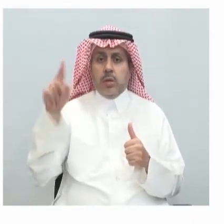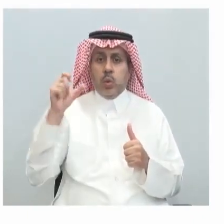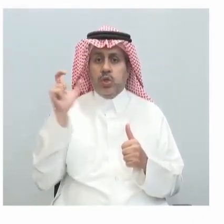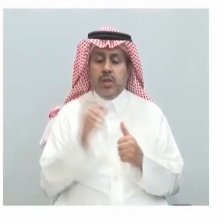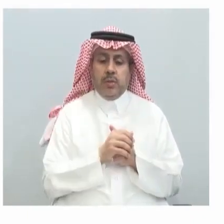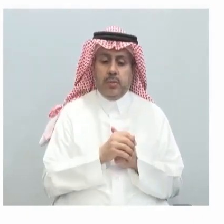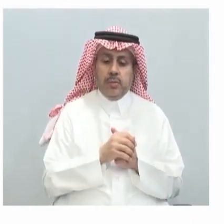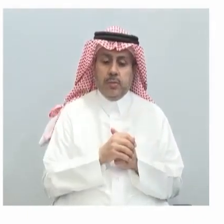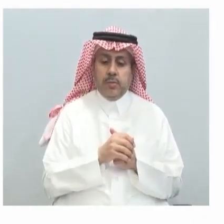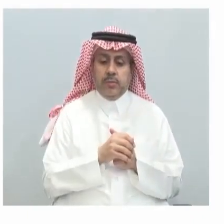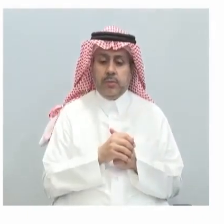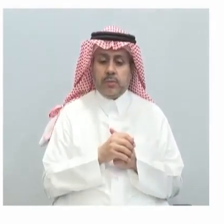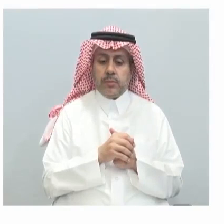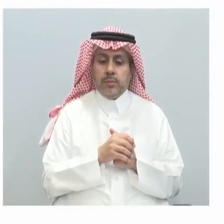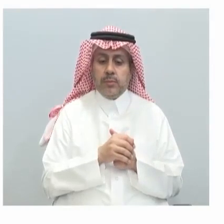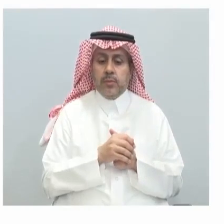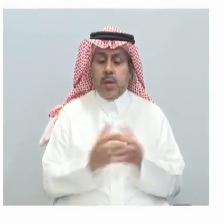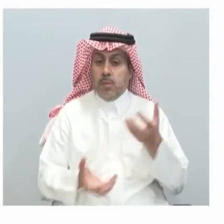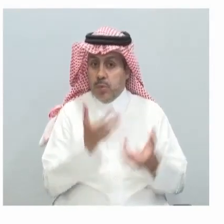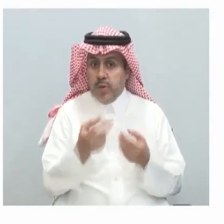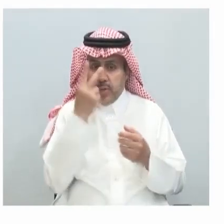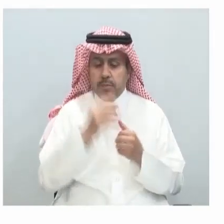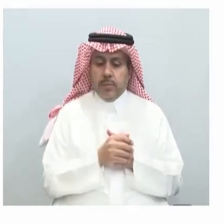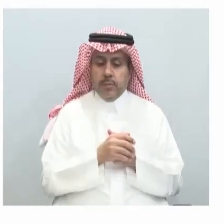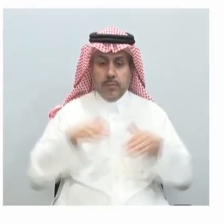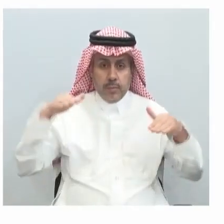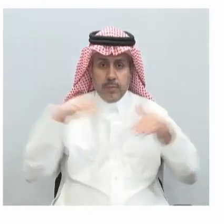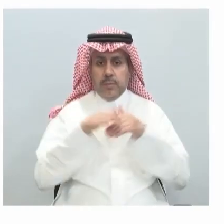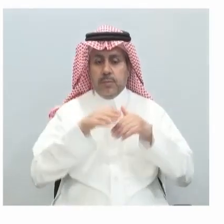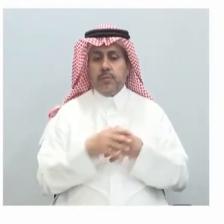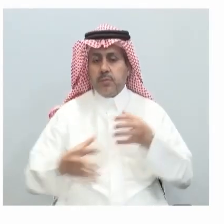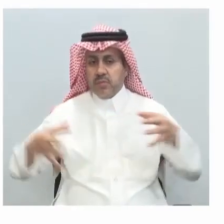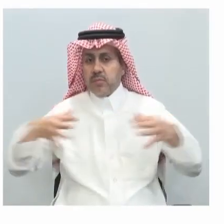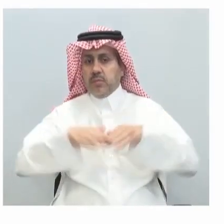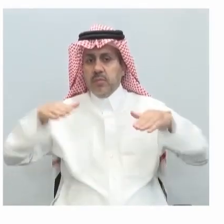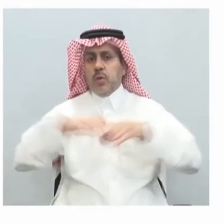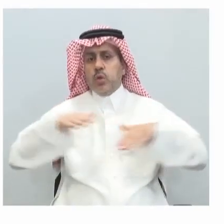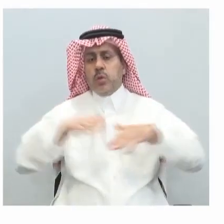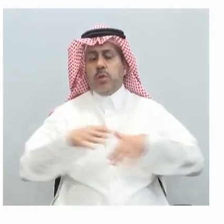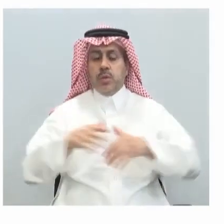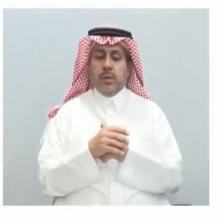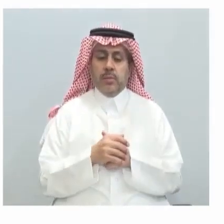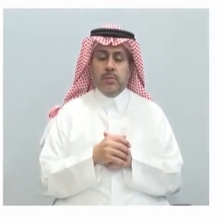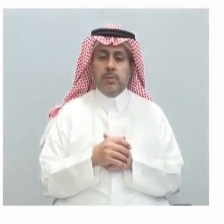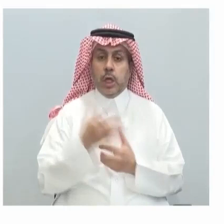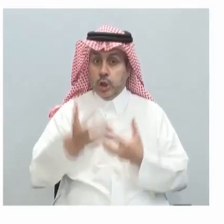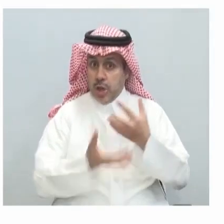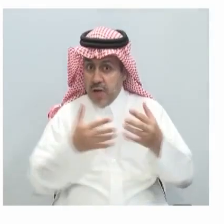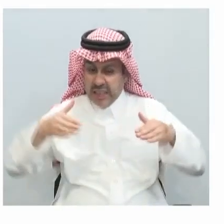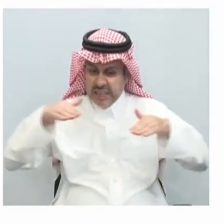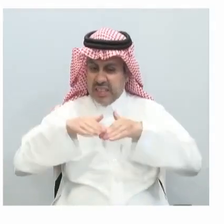النيتروجين هذه هي المواد الم فاعله تتصادم جزيئات المواد المتفاعله